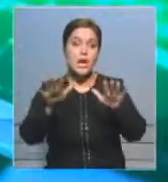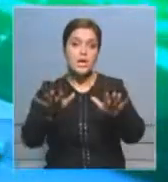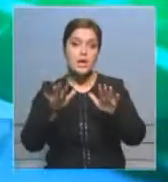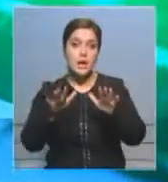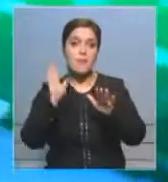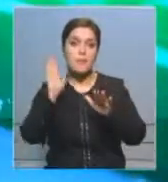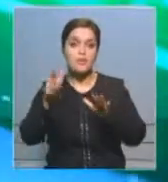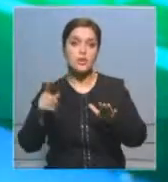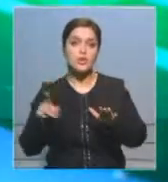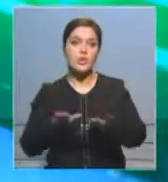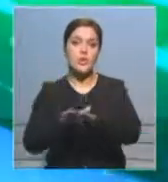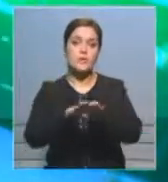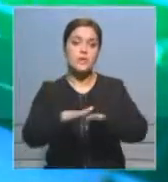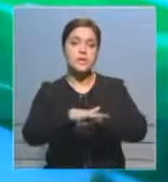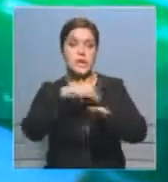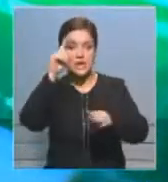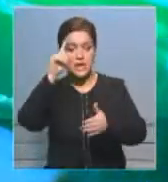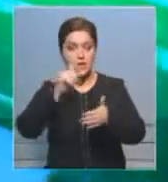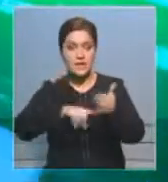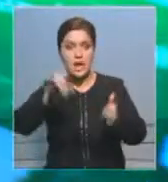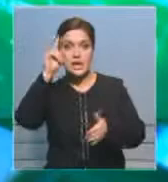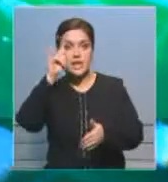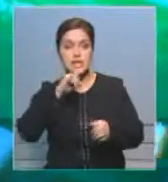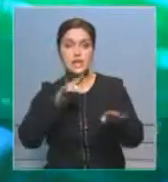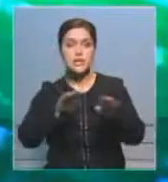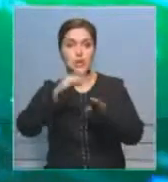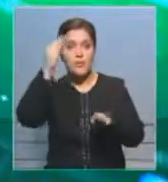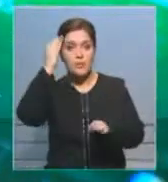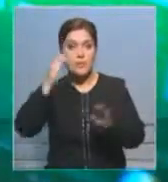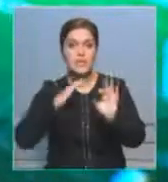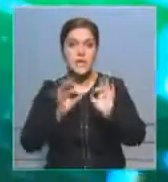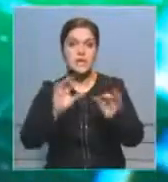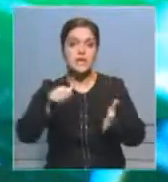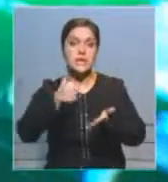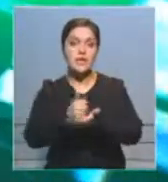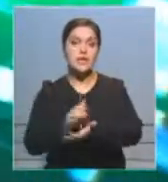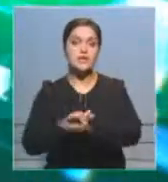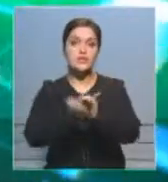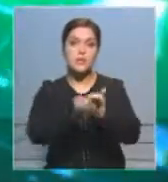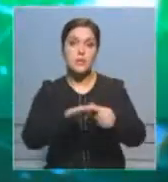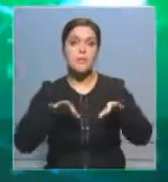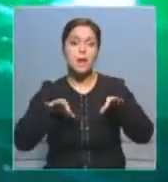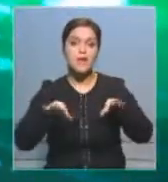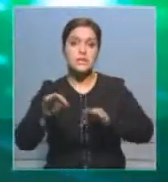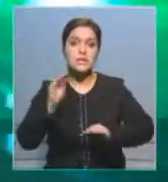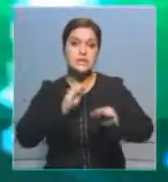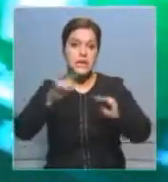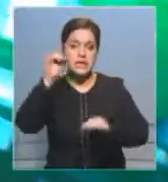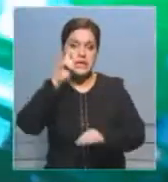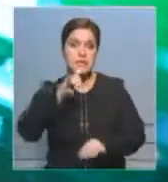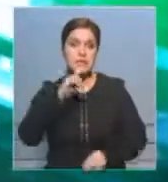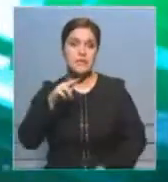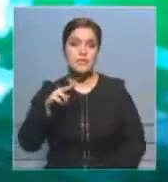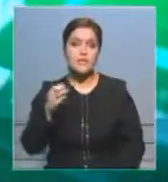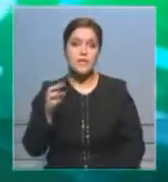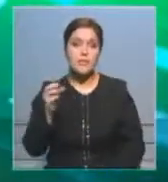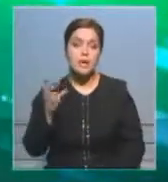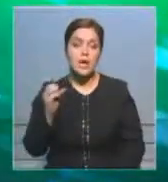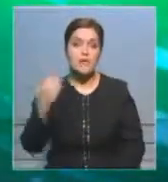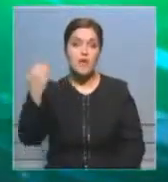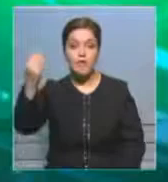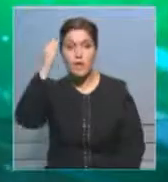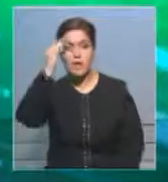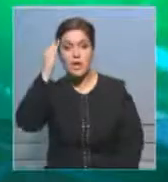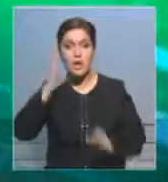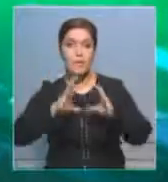заручиться общенациональным доверием казахстанцев такое мнение выразил глава союза машиностроителей казахстана миром шибаев по